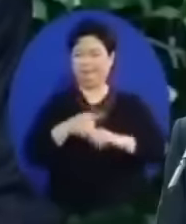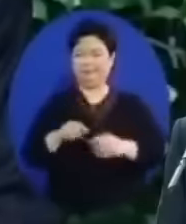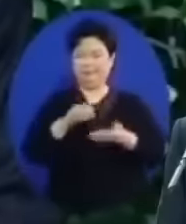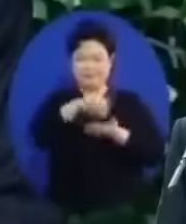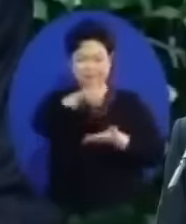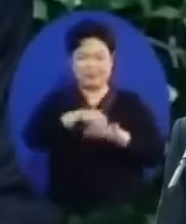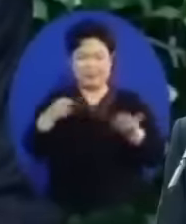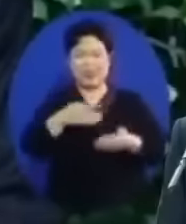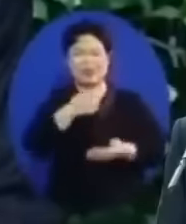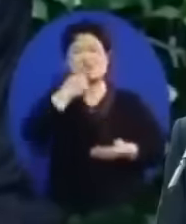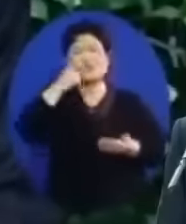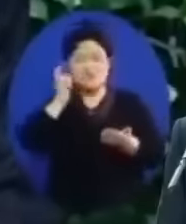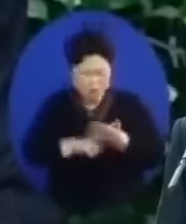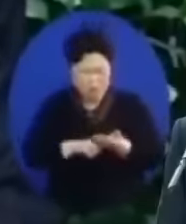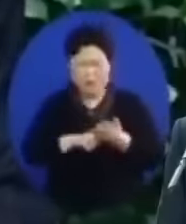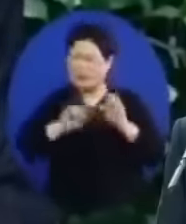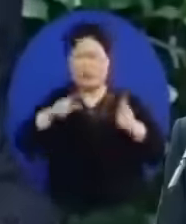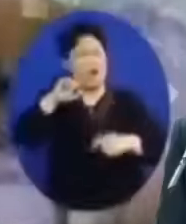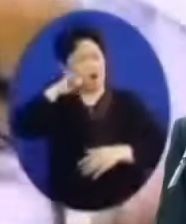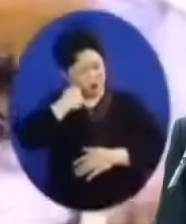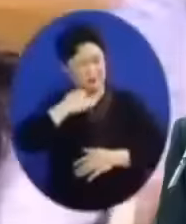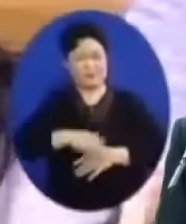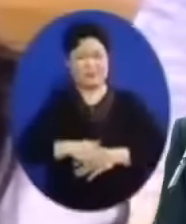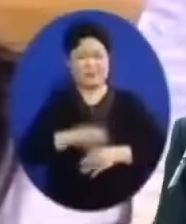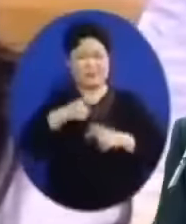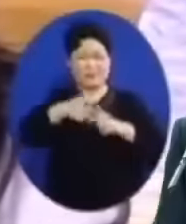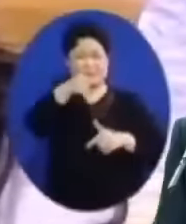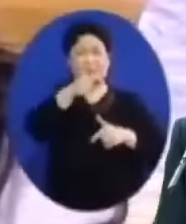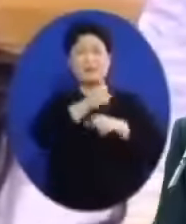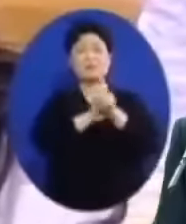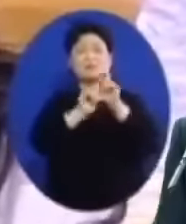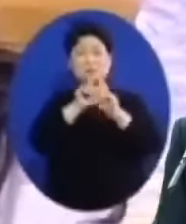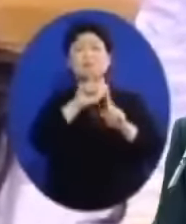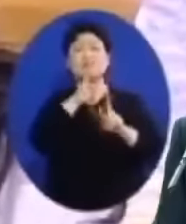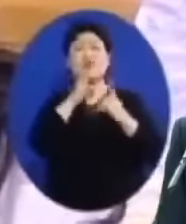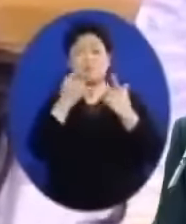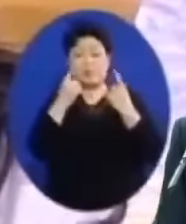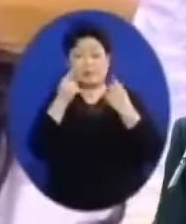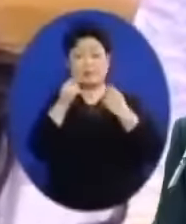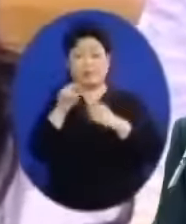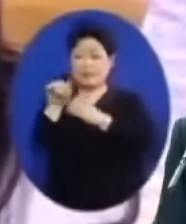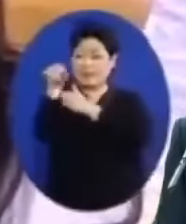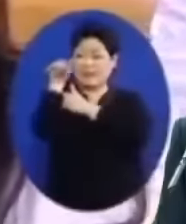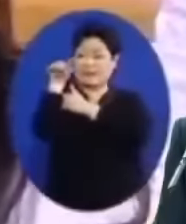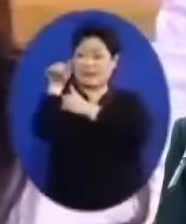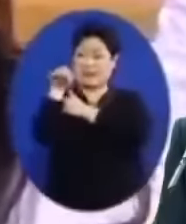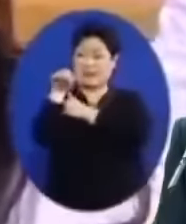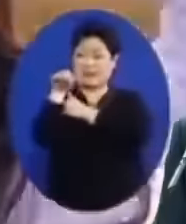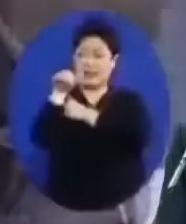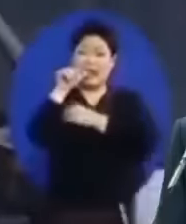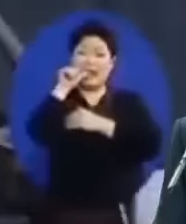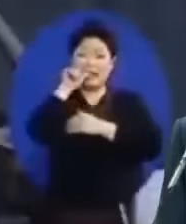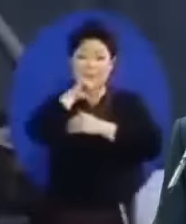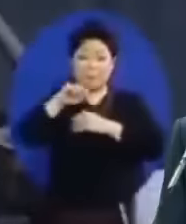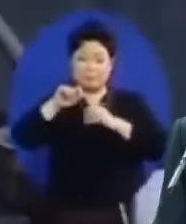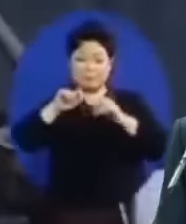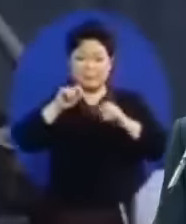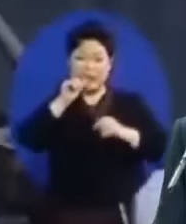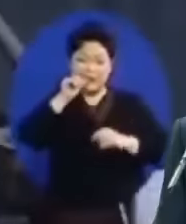나눈다는 것 얼마나 힘든지 모릅니다. 이야말로 예수님 한 말이 참말입니다. 약대가 바늘기로 들어가는 건 만심 힘든